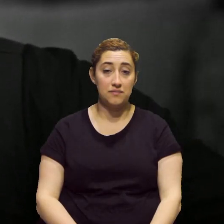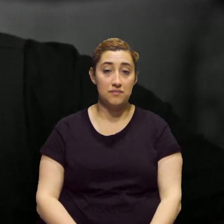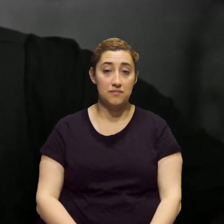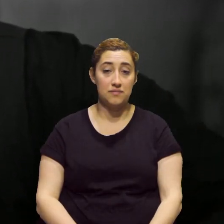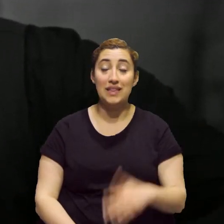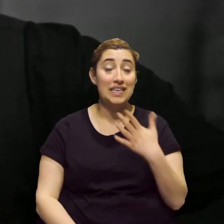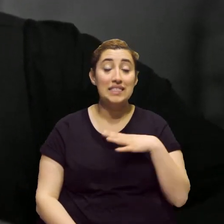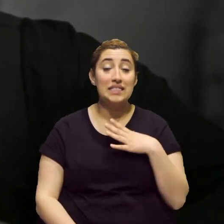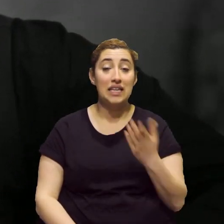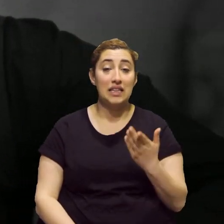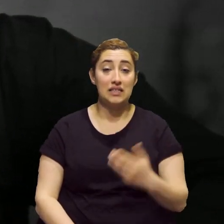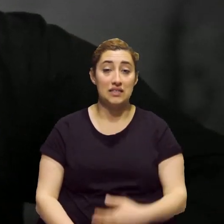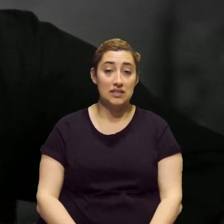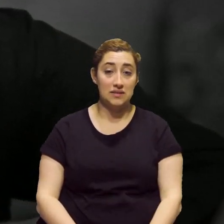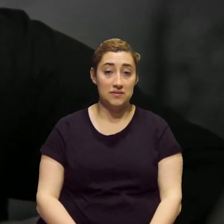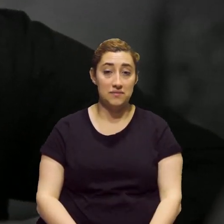Ne istediniz?